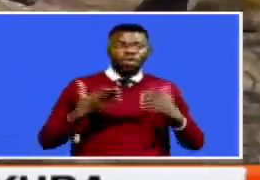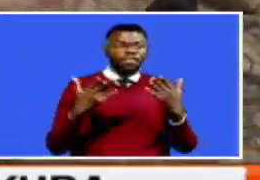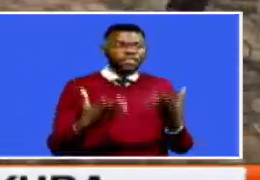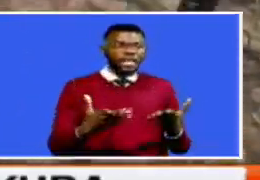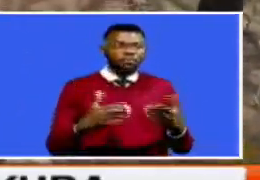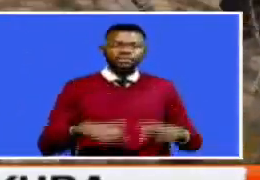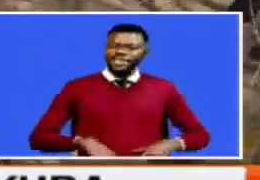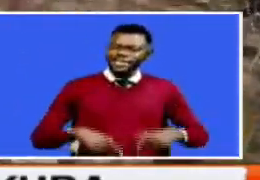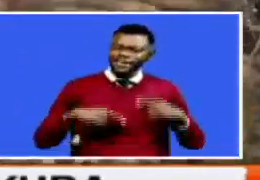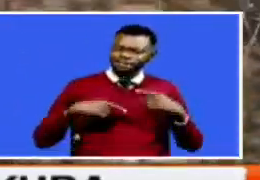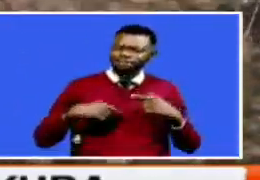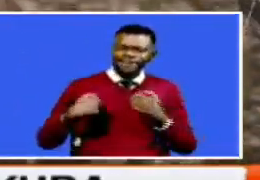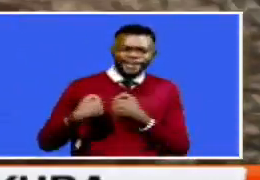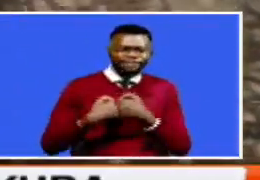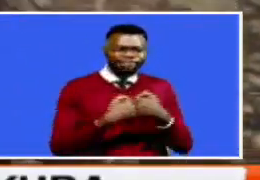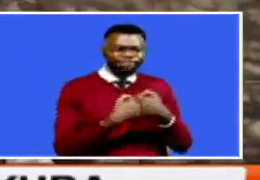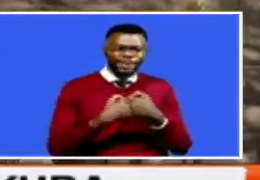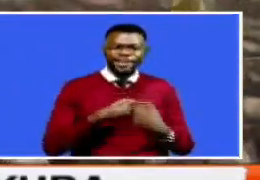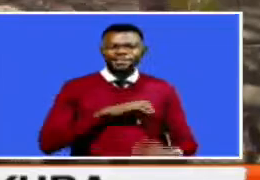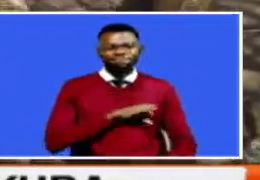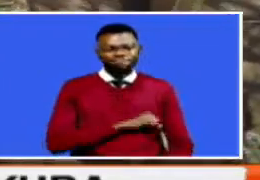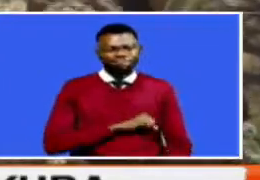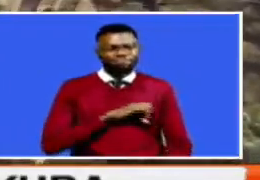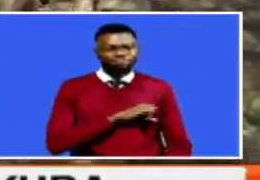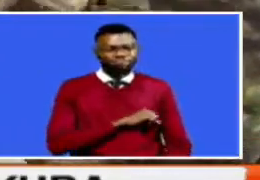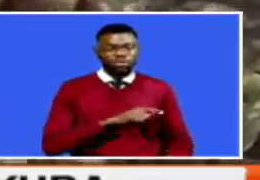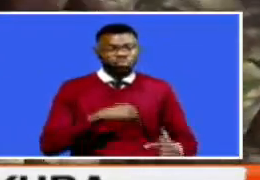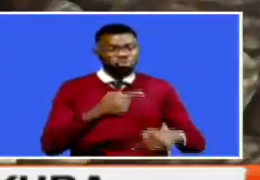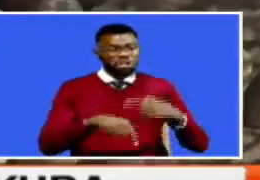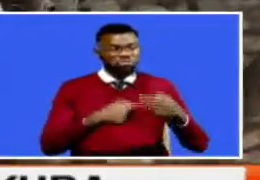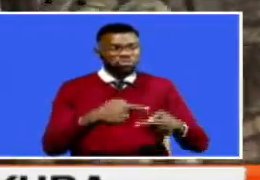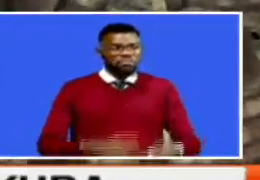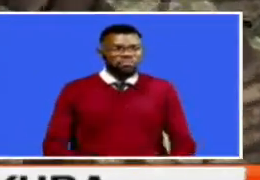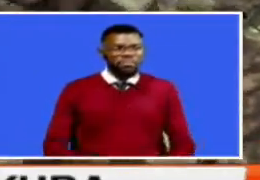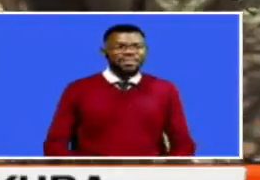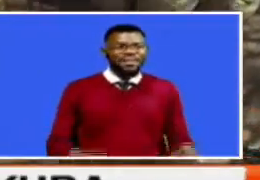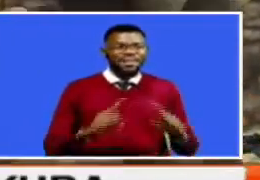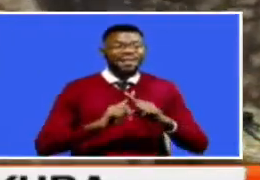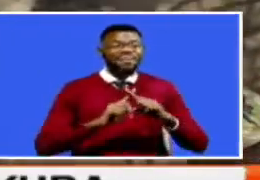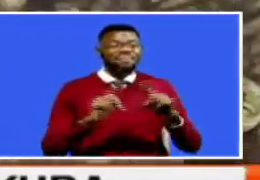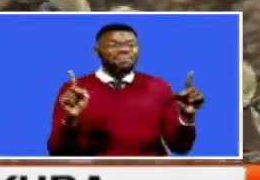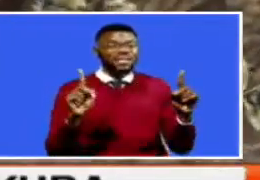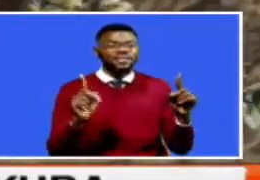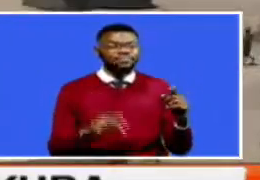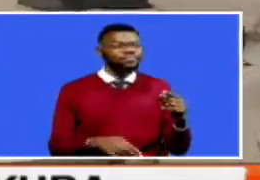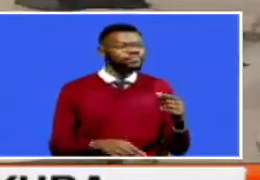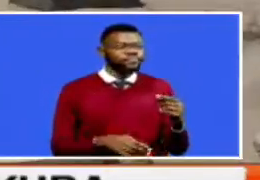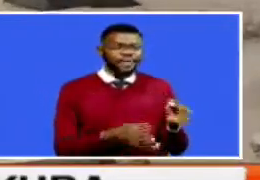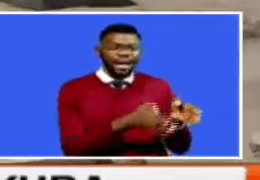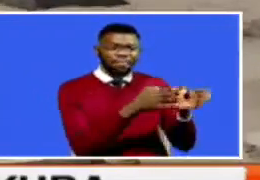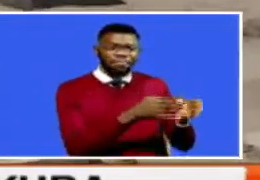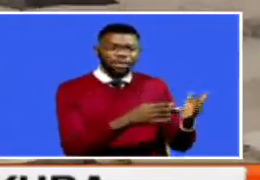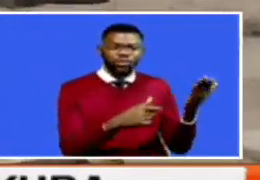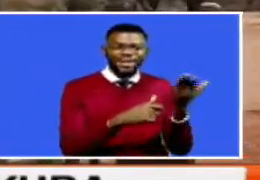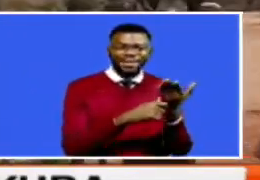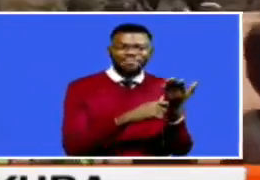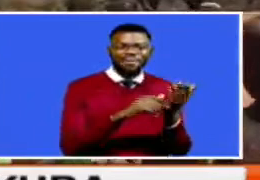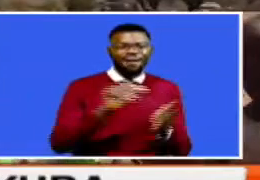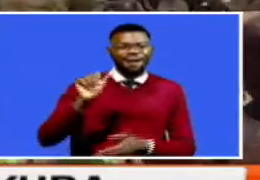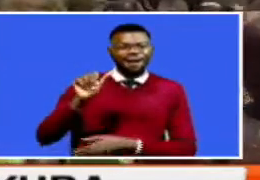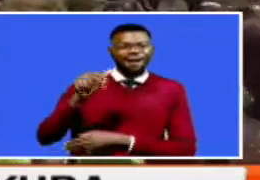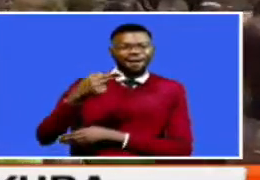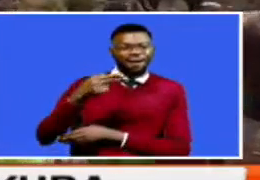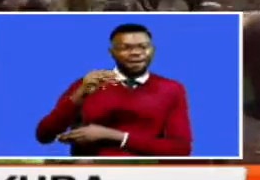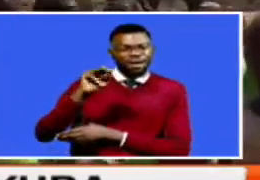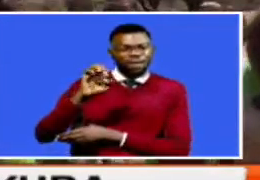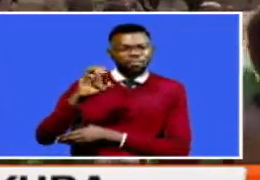umeendelea kuishi kwa masaibu haya yasiyoisha. Hata hivyo, kwenye kiza hiki, Ahmed Kura Omar amesalia